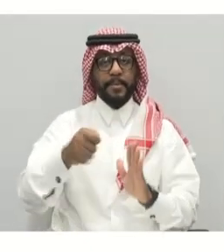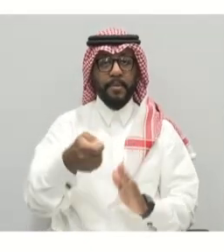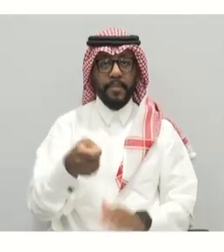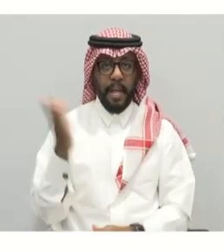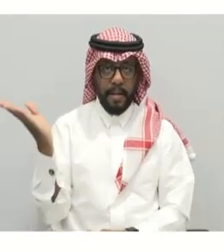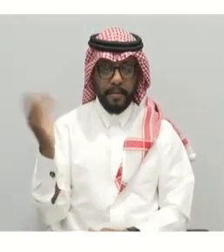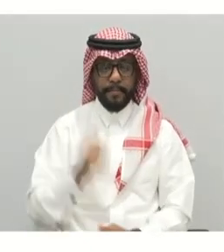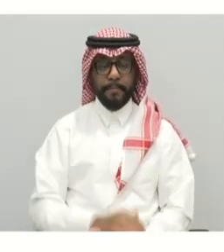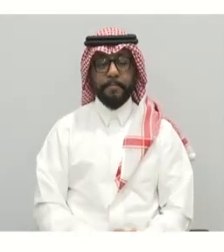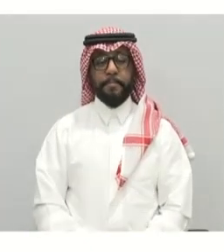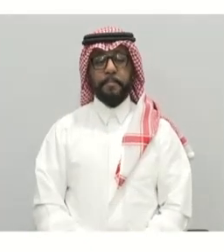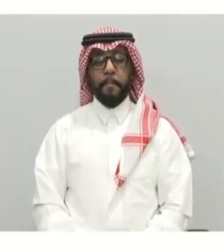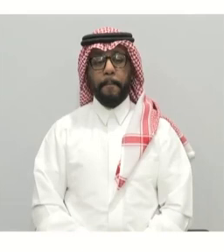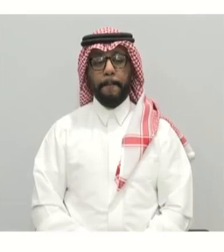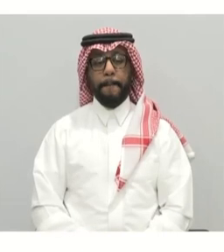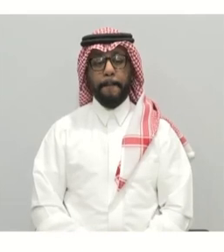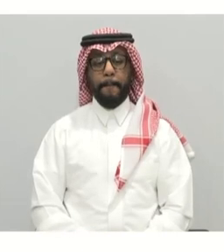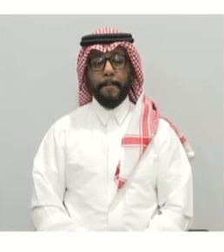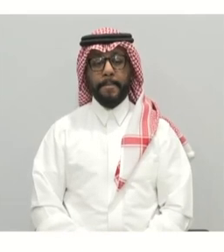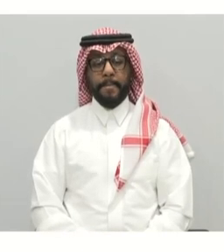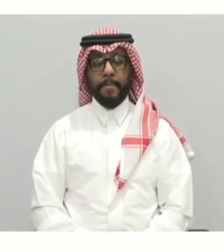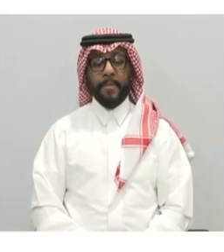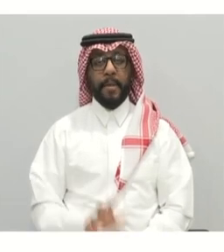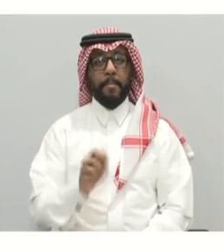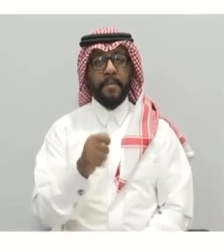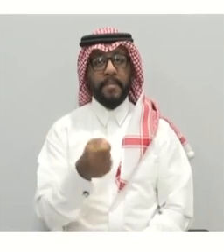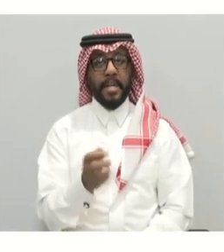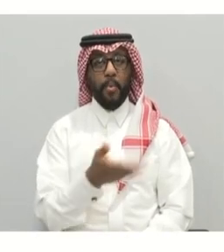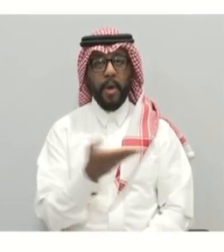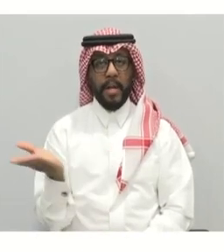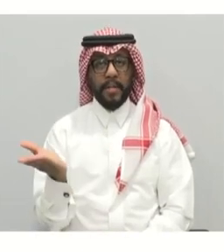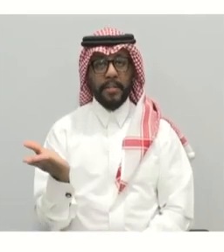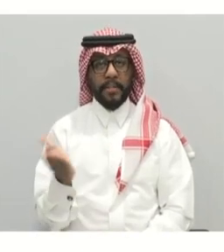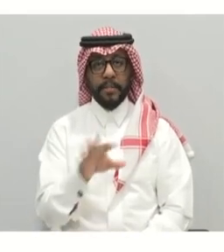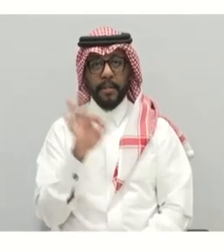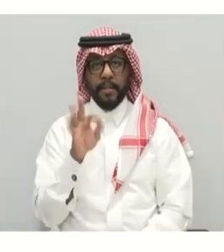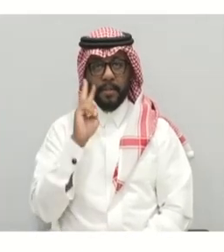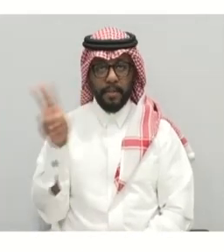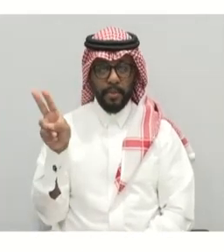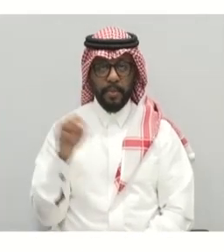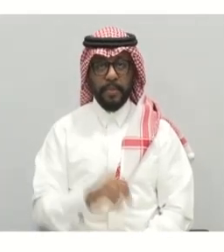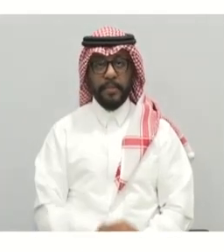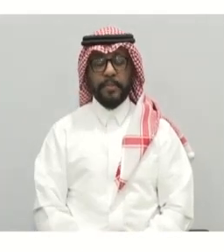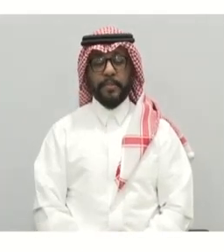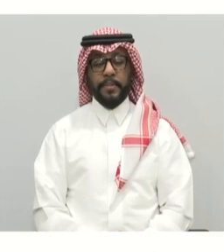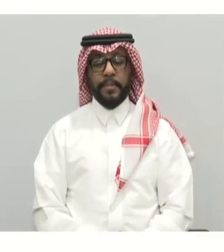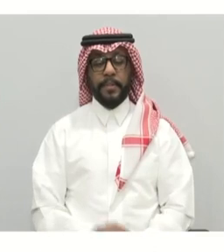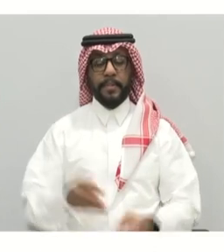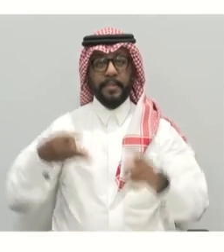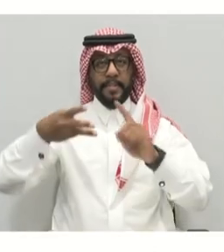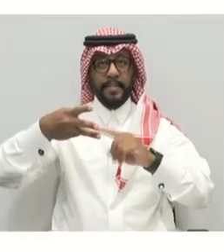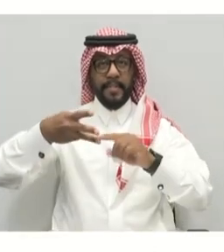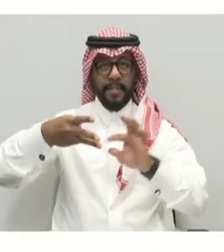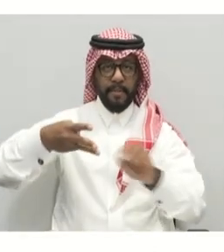الله فيكم عوده من جديد للمفاتيح على المفتاح الاخير